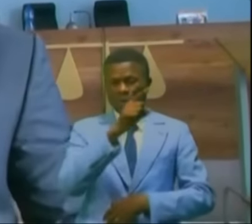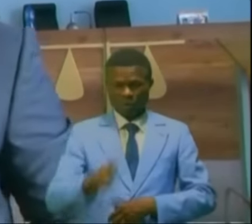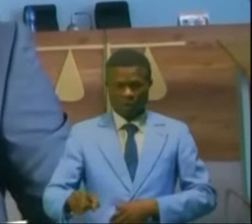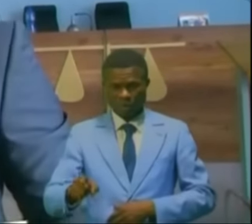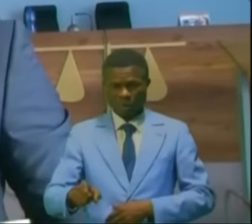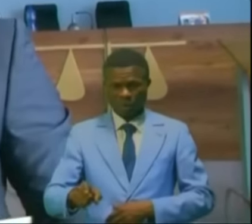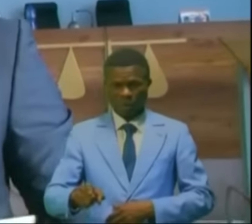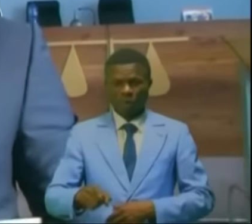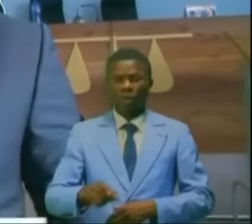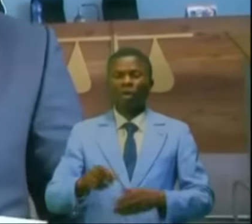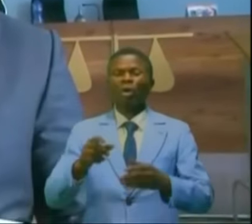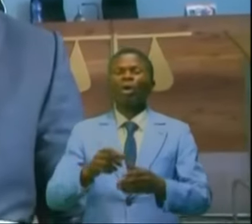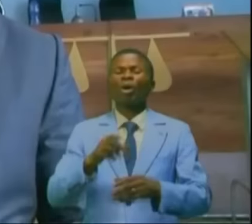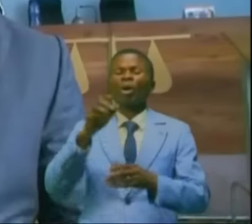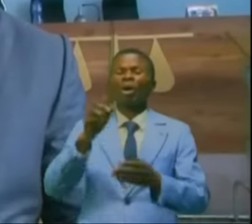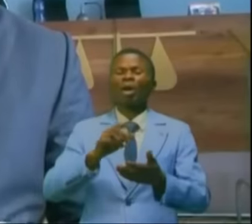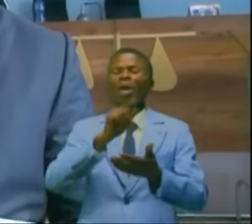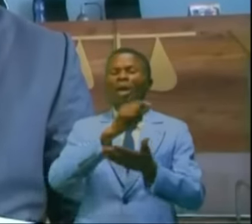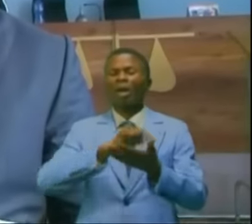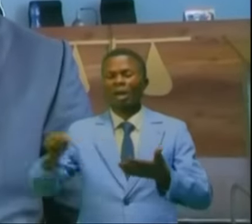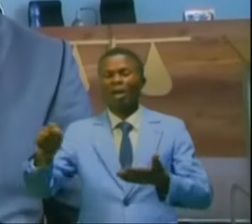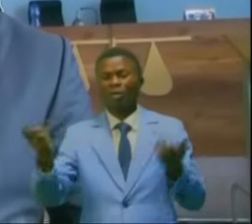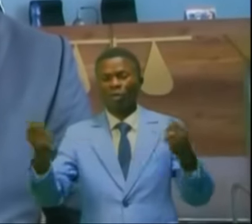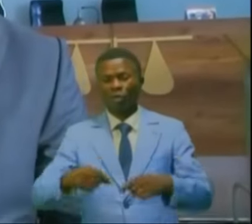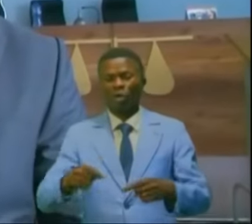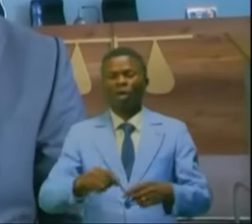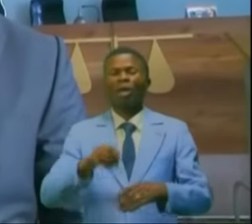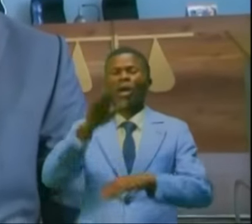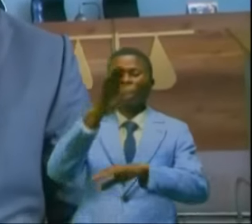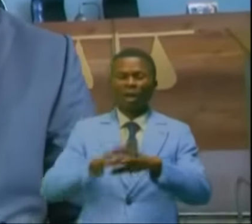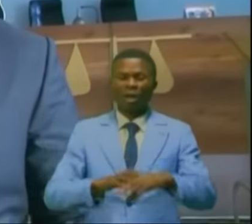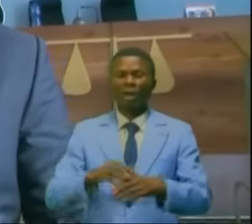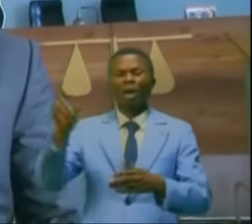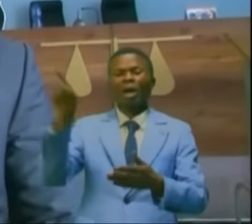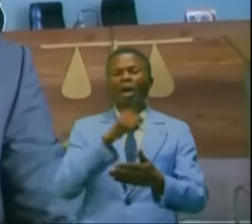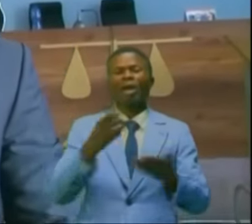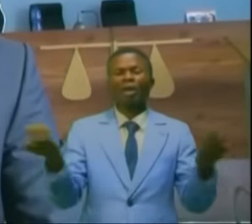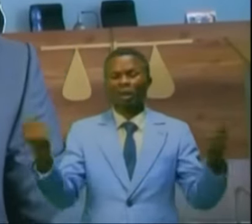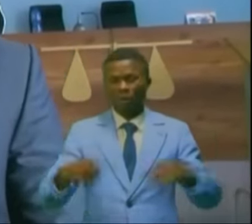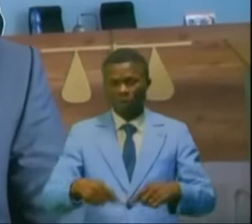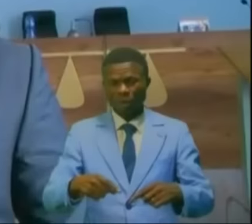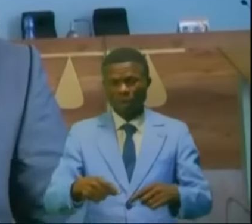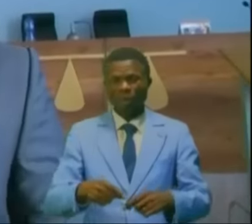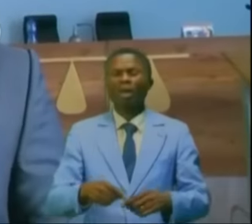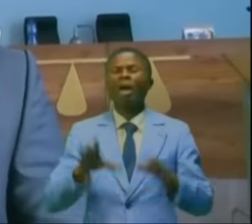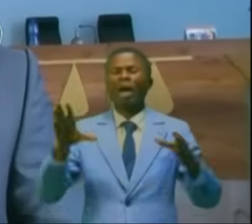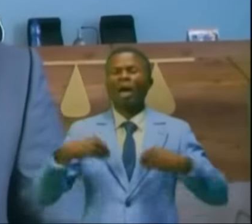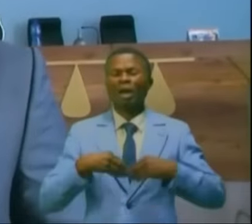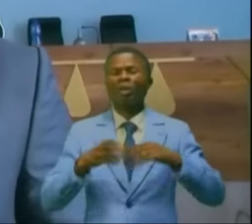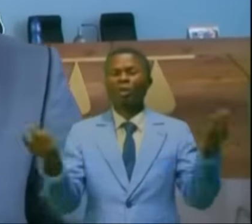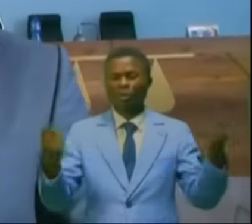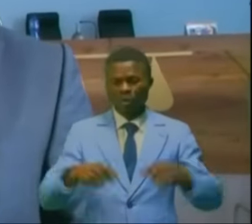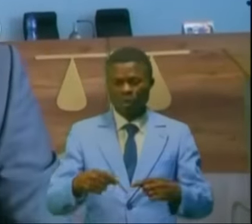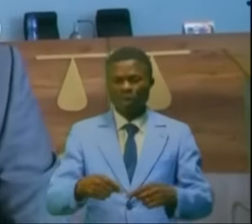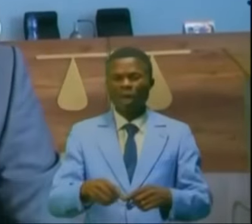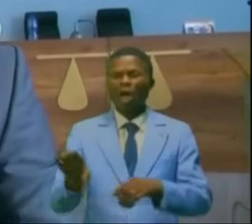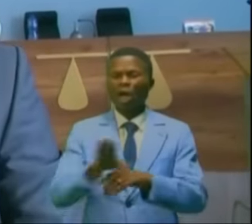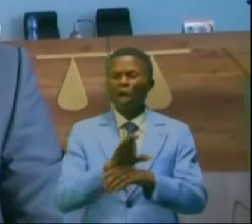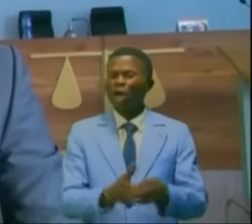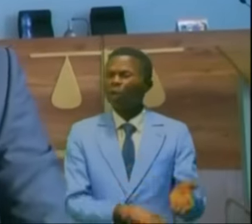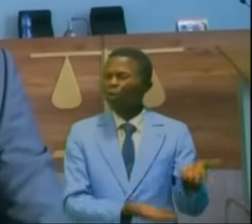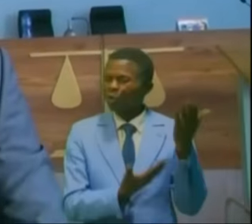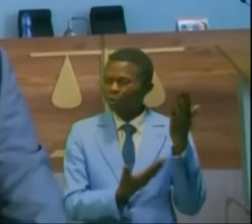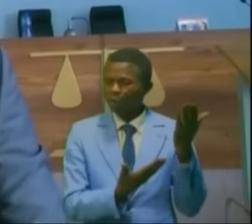quoi l'évocation? Quand est-ce qu'on évoque? Quand est-ce qu'on annule? Quand est-ce qu'on infirme? Voilà, ce sont des notions de base qui